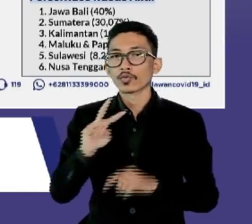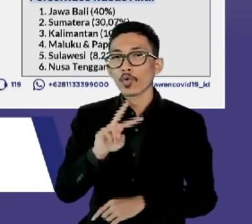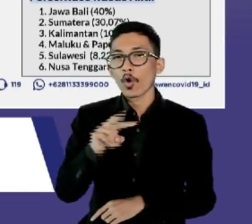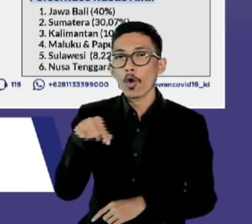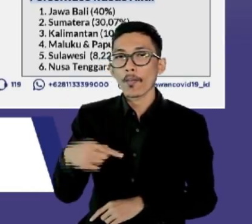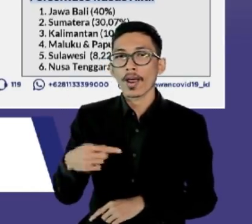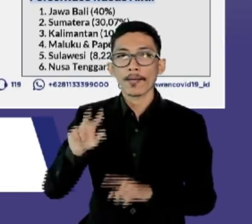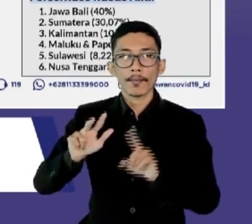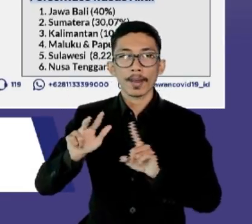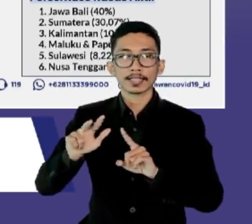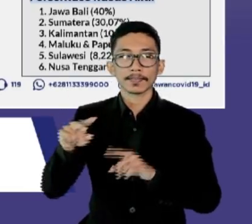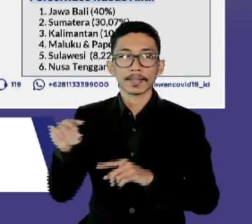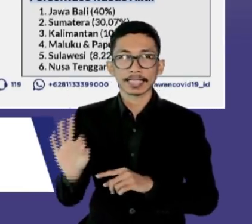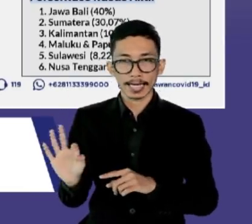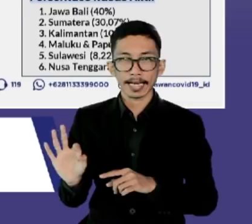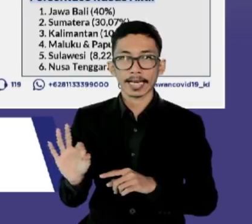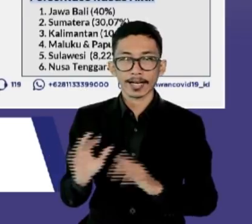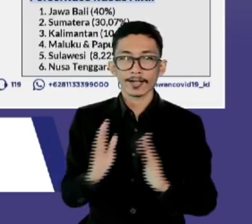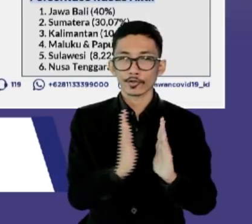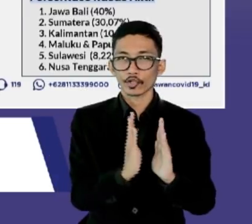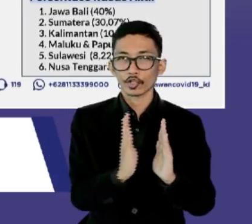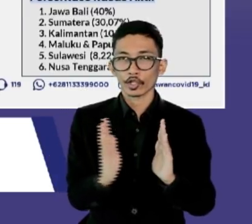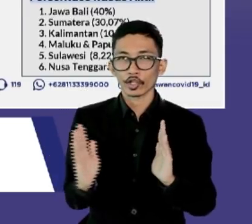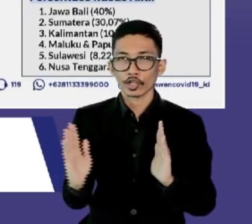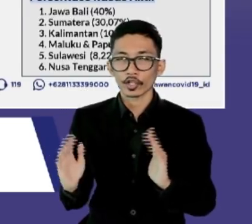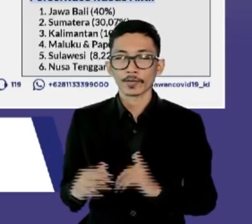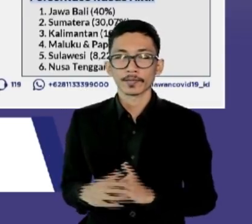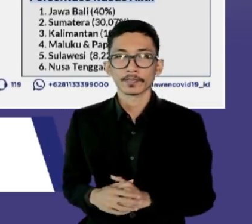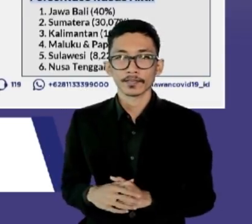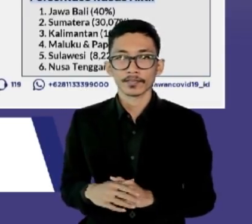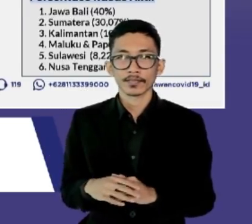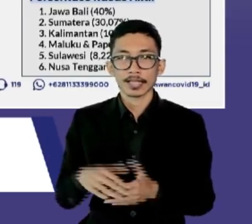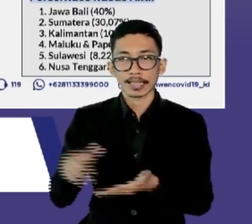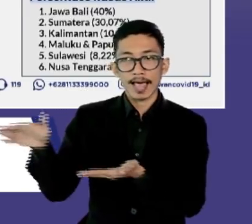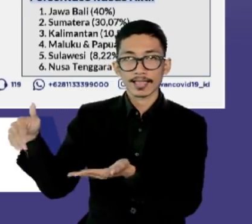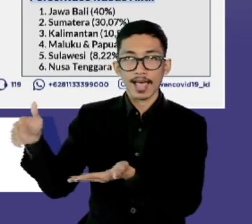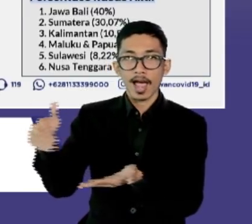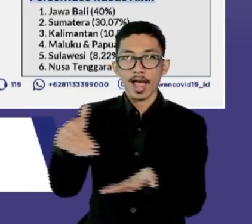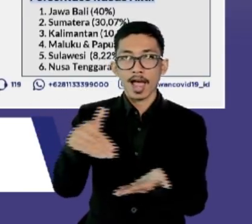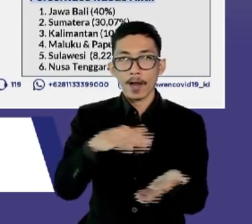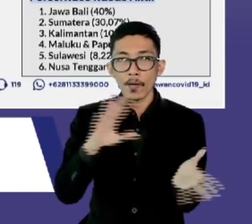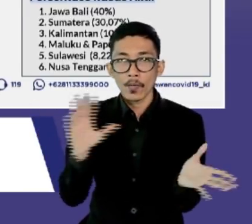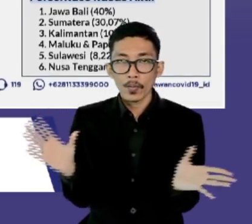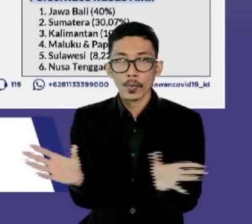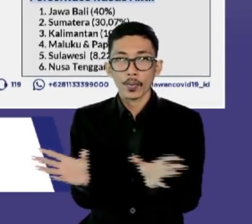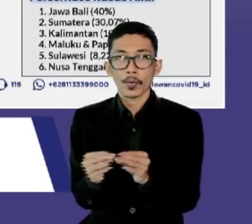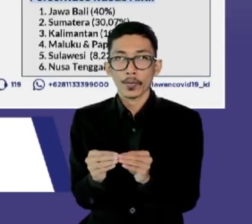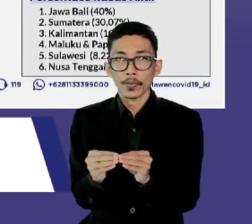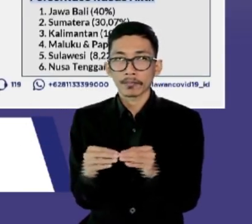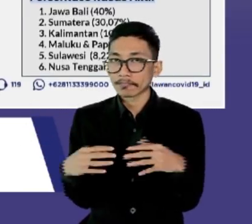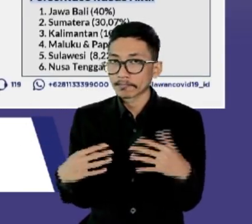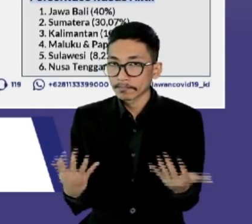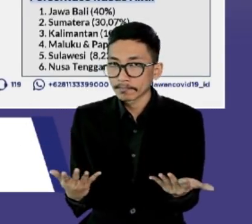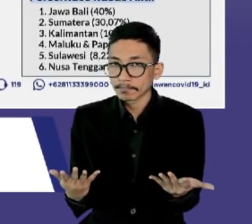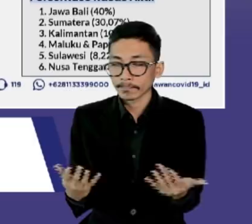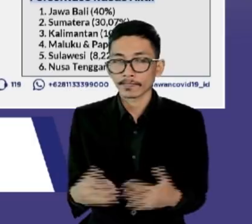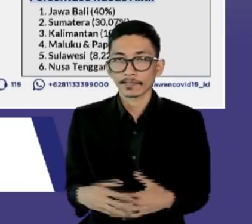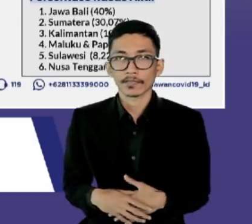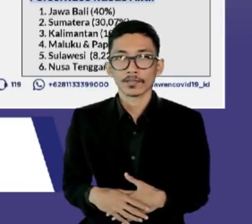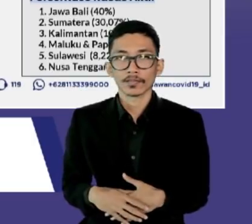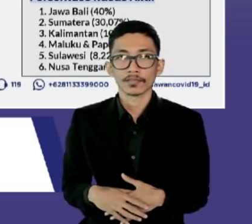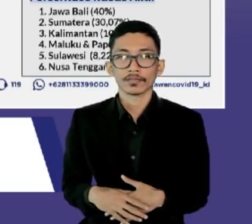2,18%. Dari data COVID-19 per pulau ini dapat disimpulkan bahwa